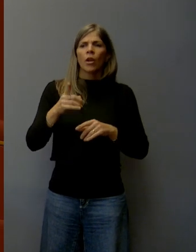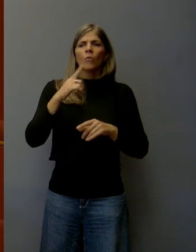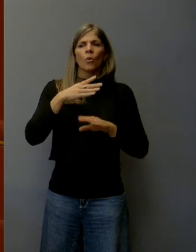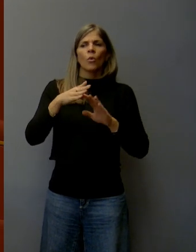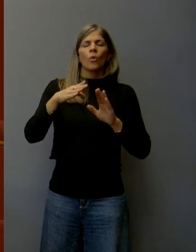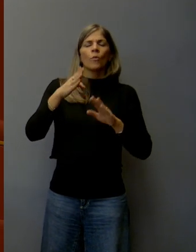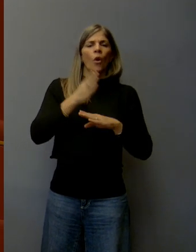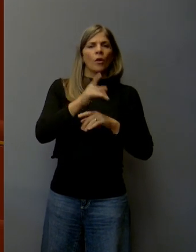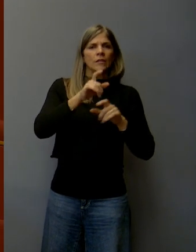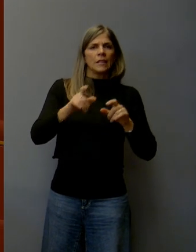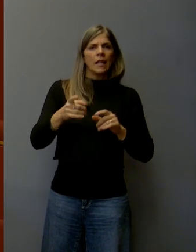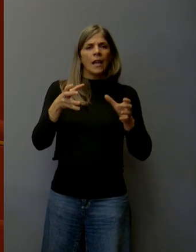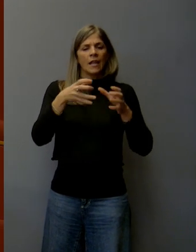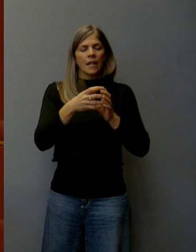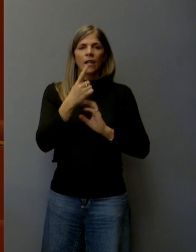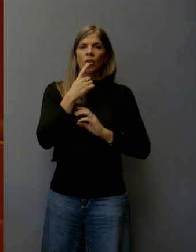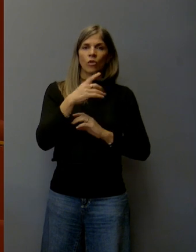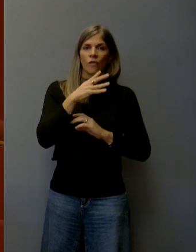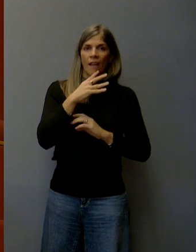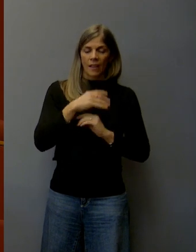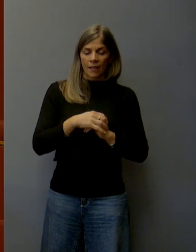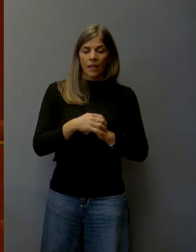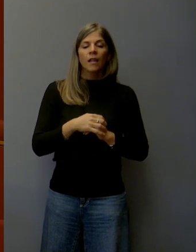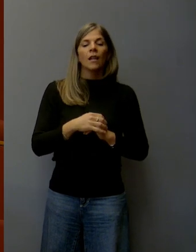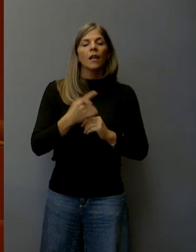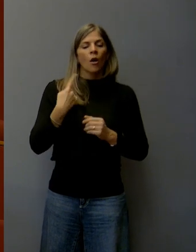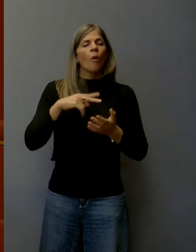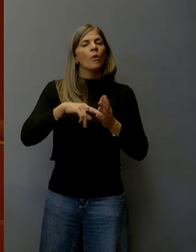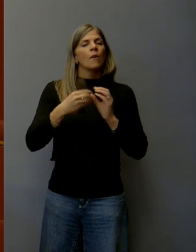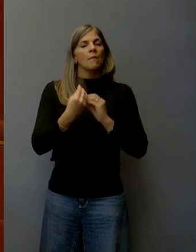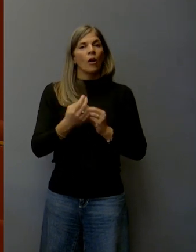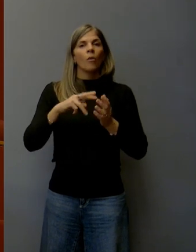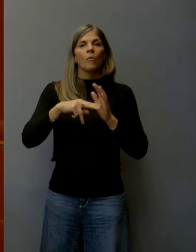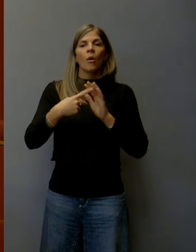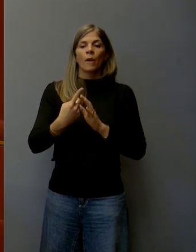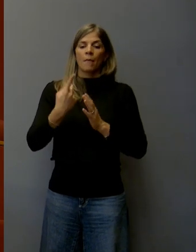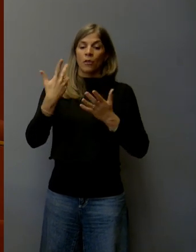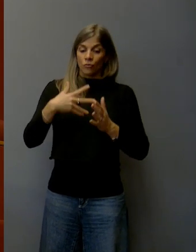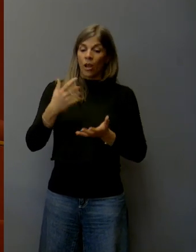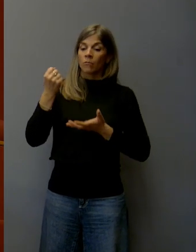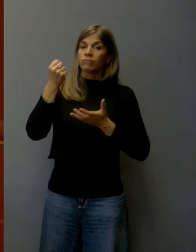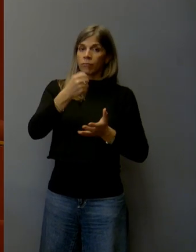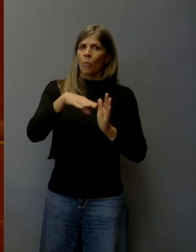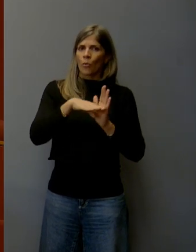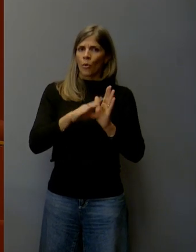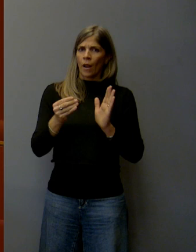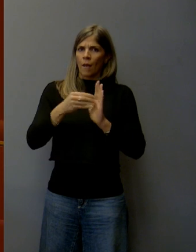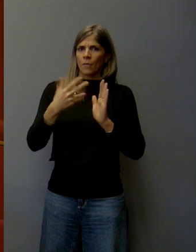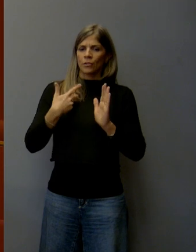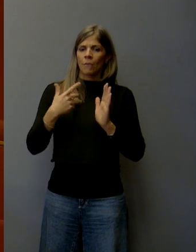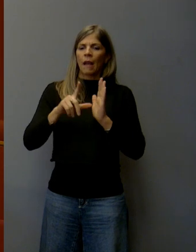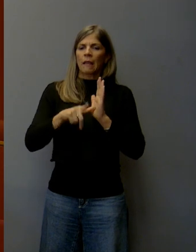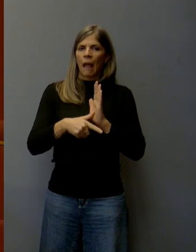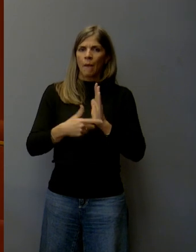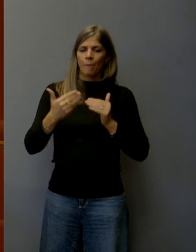è un problema legato ai tempi di realizzazione di investimenti programmati nonostante un certo